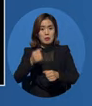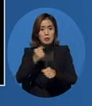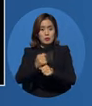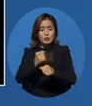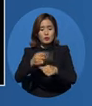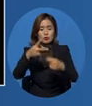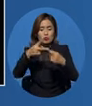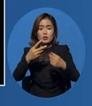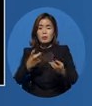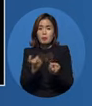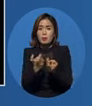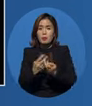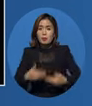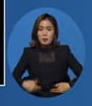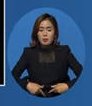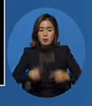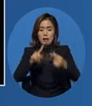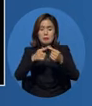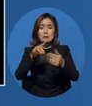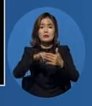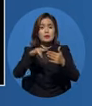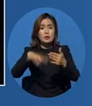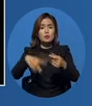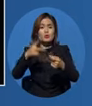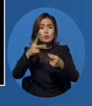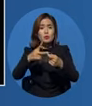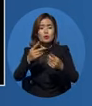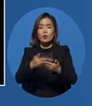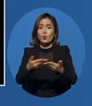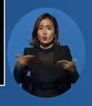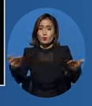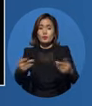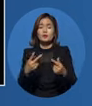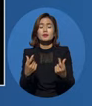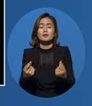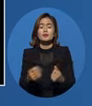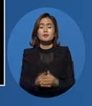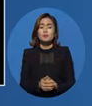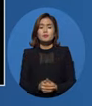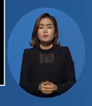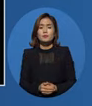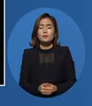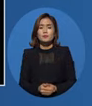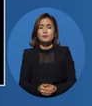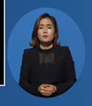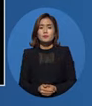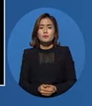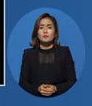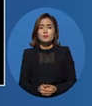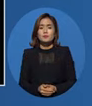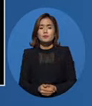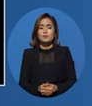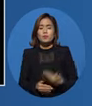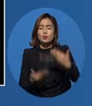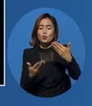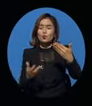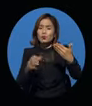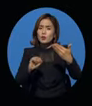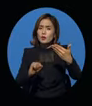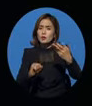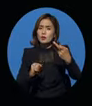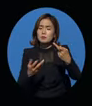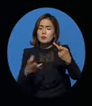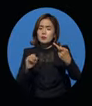두가지 수 아니라 온다 나는 세금 이고 하나는 공급 입니다 제가 이제 그 9억 에서 12억 으로